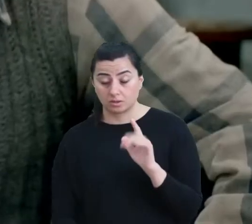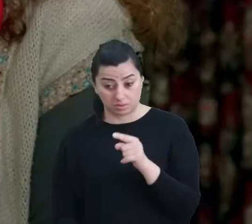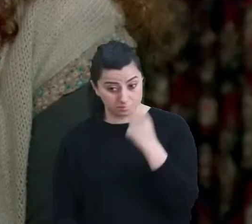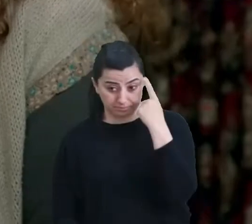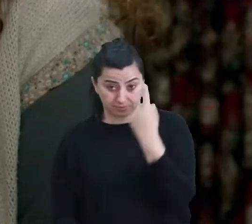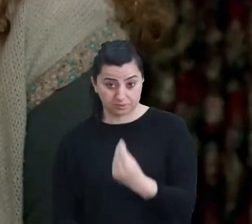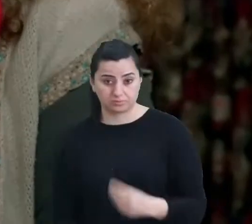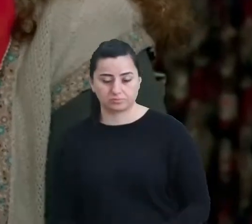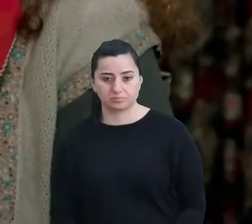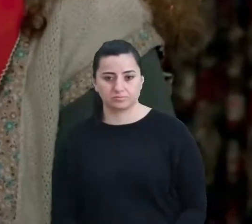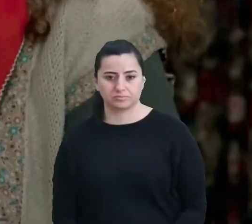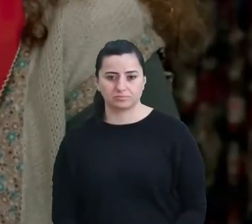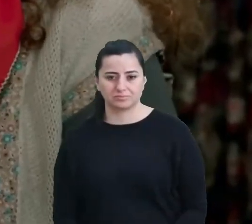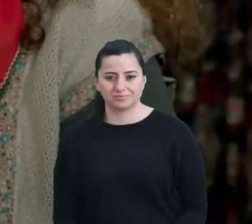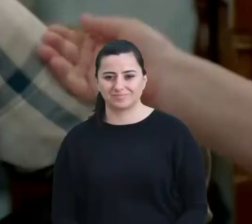Ona göre.